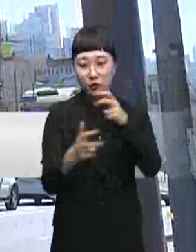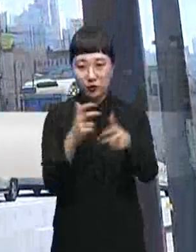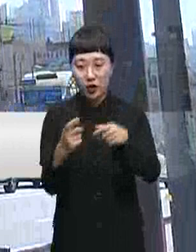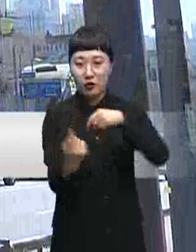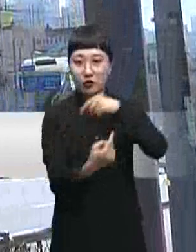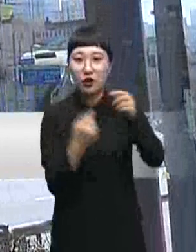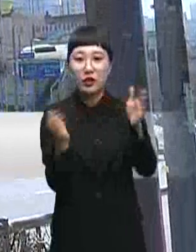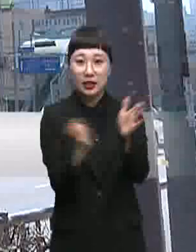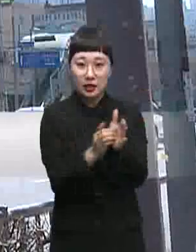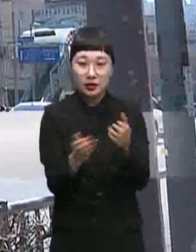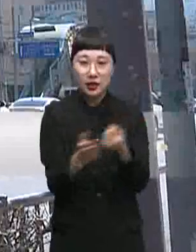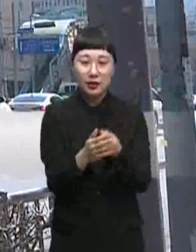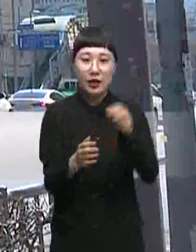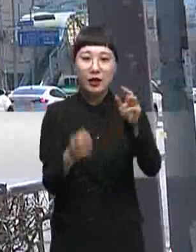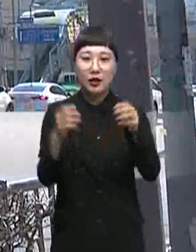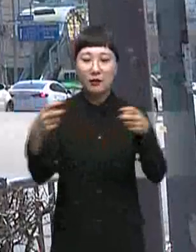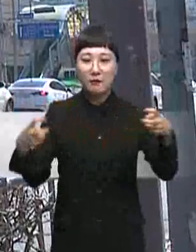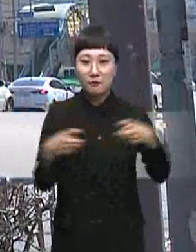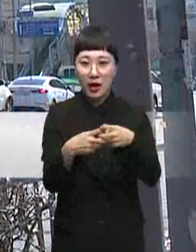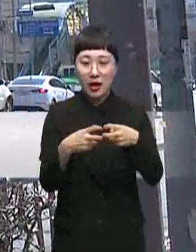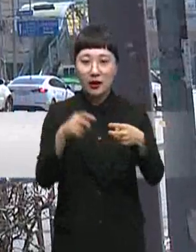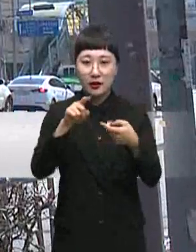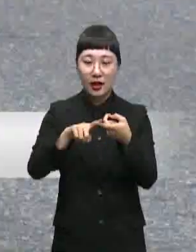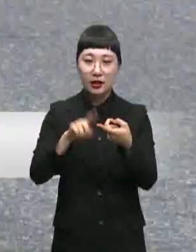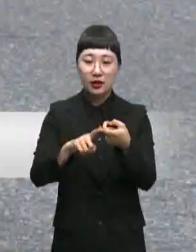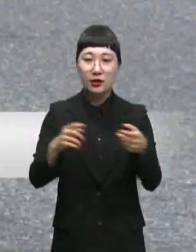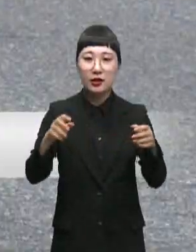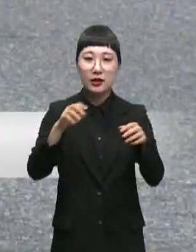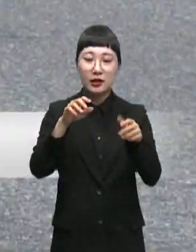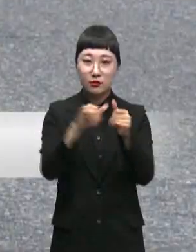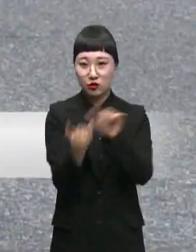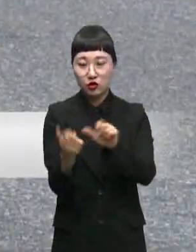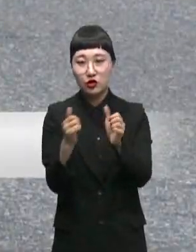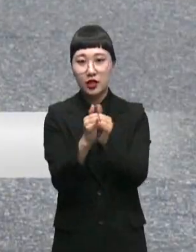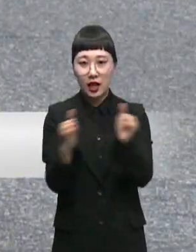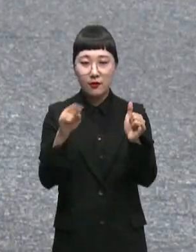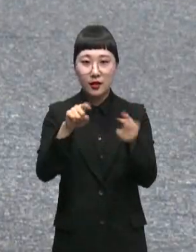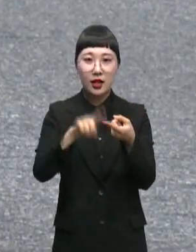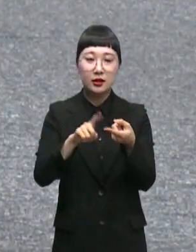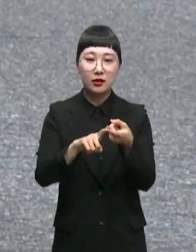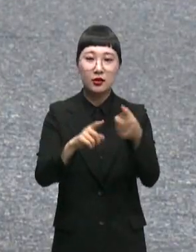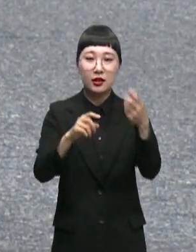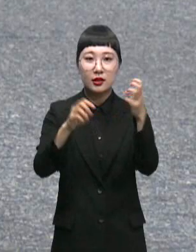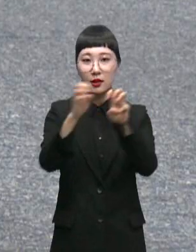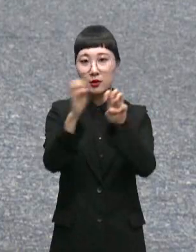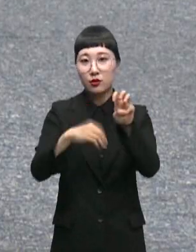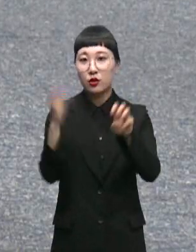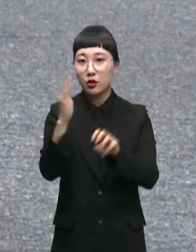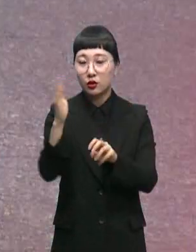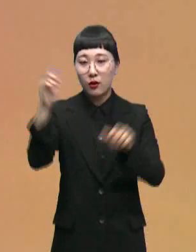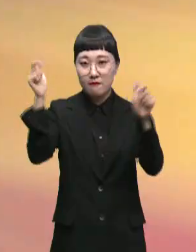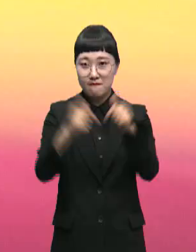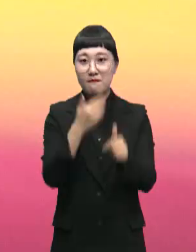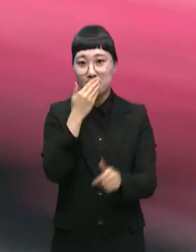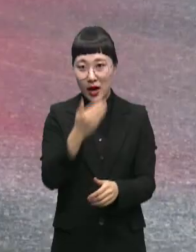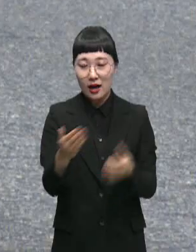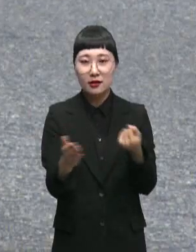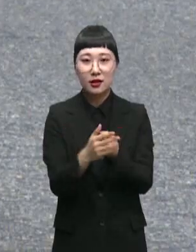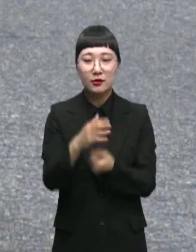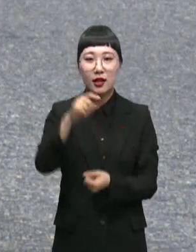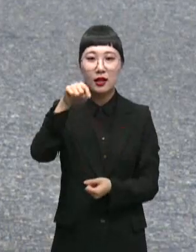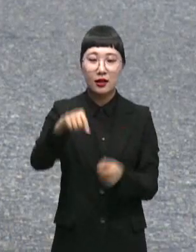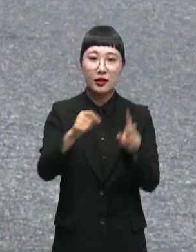사망자는 33% 교통사고 건수는 7% 감소하는 효과가 있었습니다 인천경찰청 은